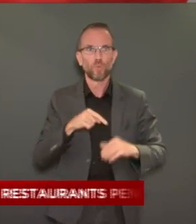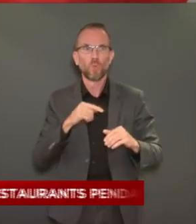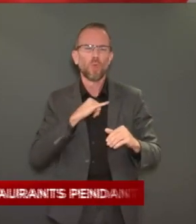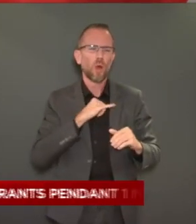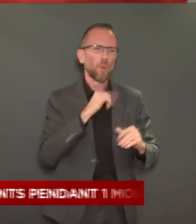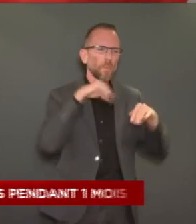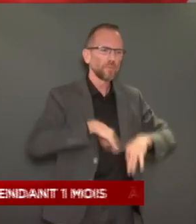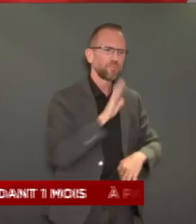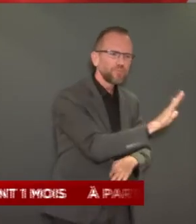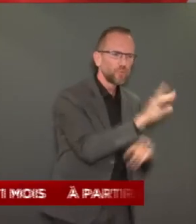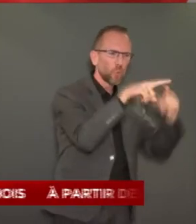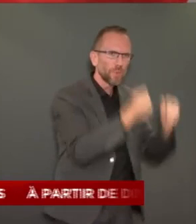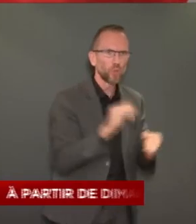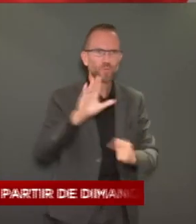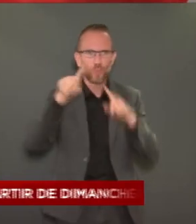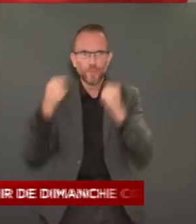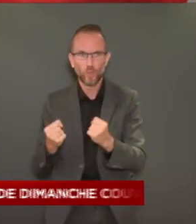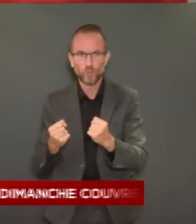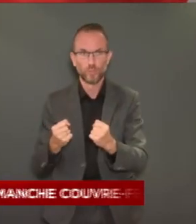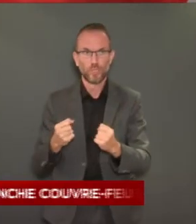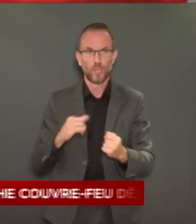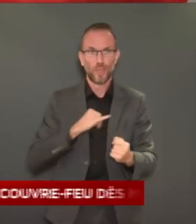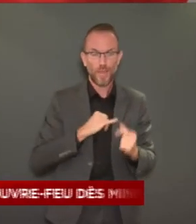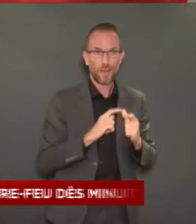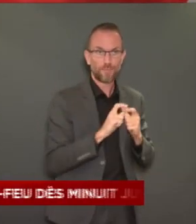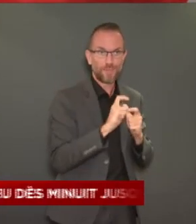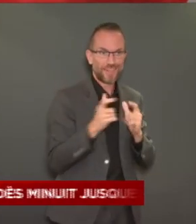bien-être, vont continuer et même